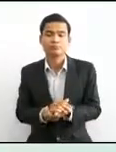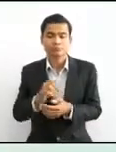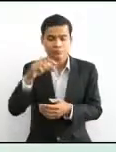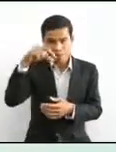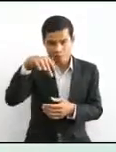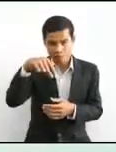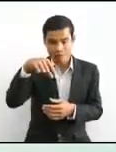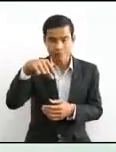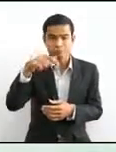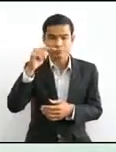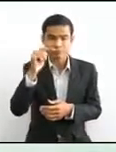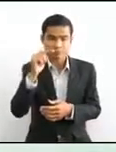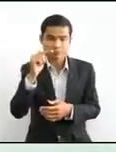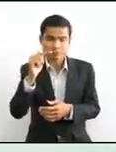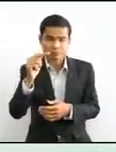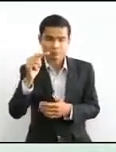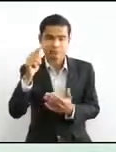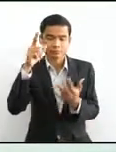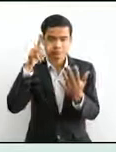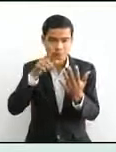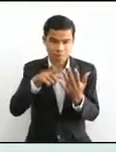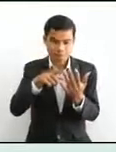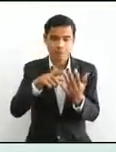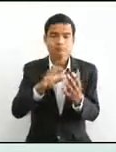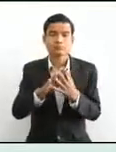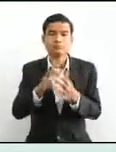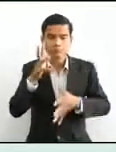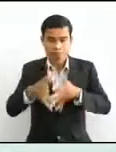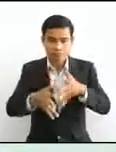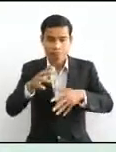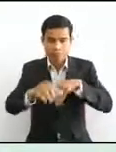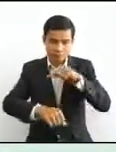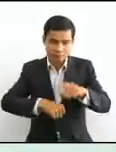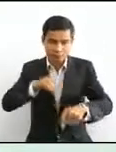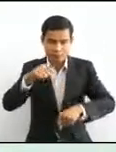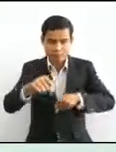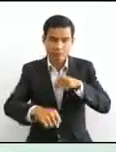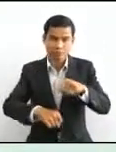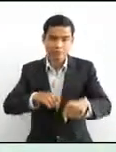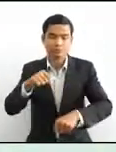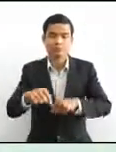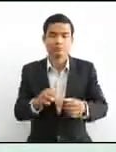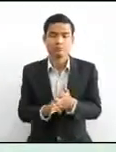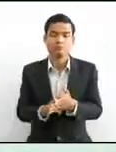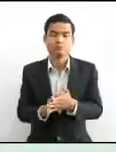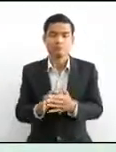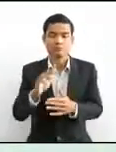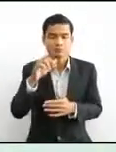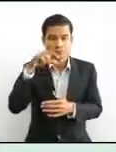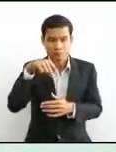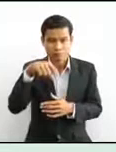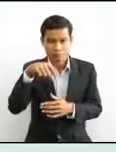con ngớ con bần tọc muối con cha mà đông thích con